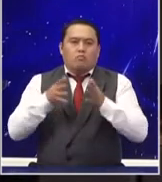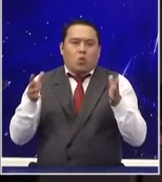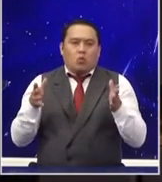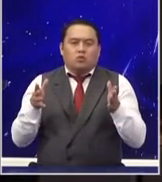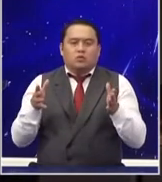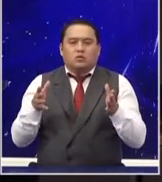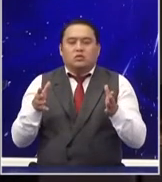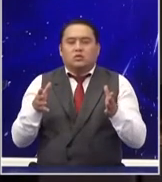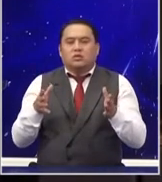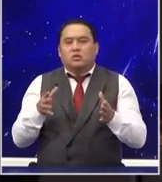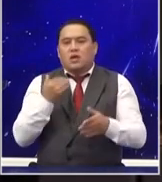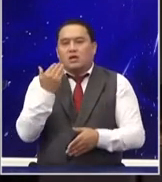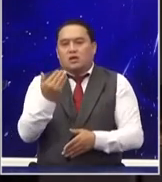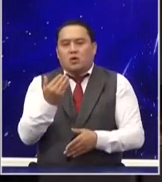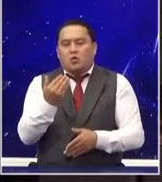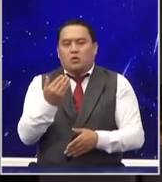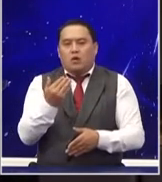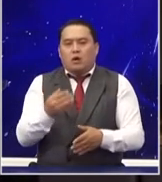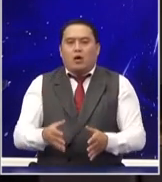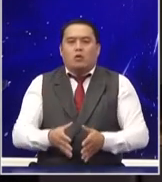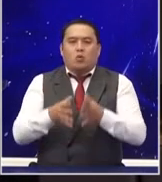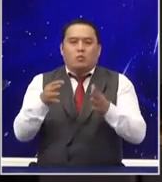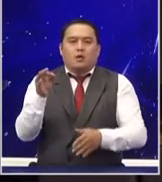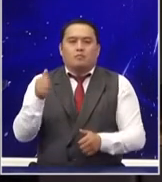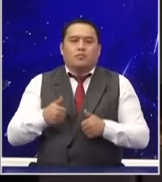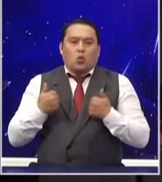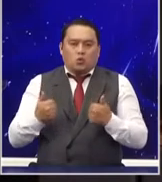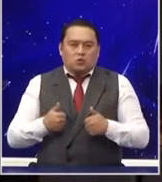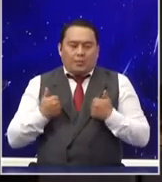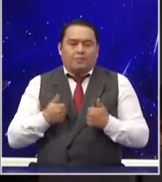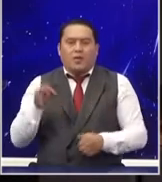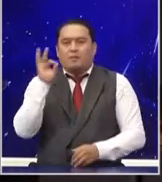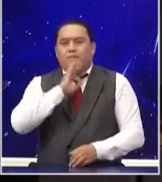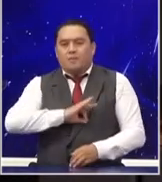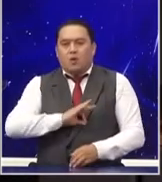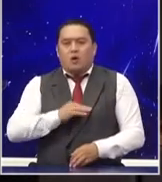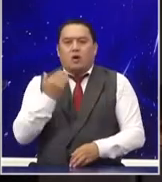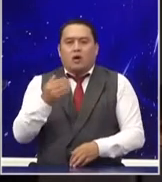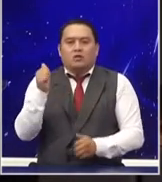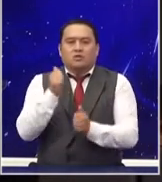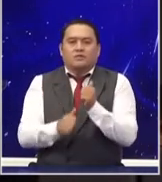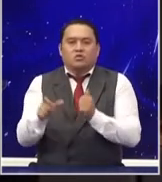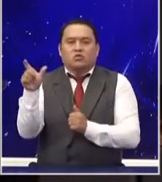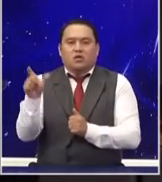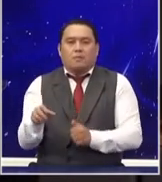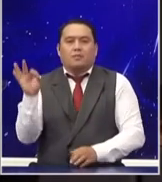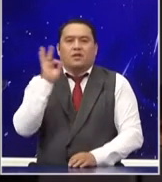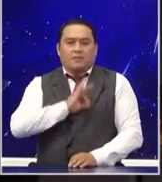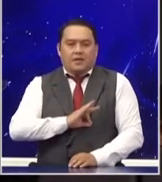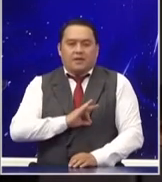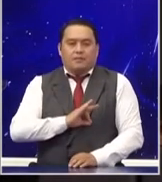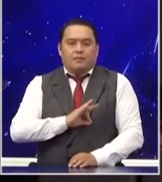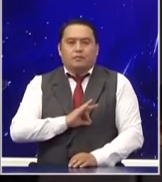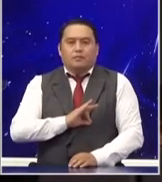Возможно, больше людей, для них это очень огромная польза. Потому что от каждого человека они получают прибыль.